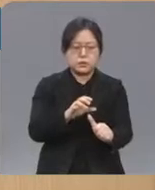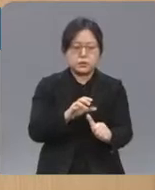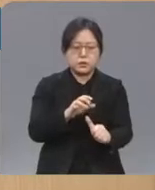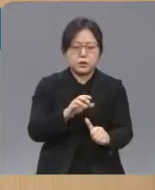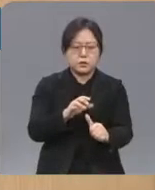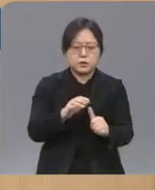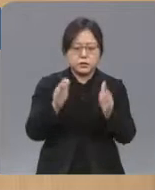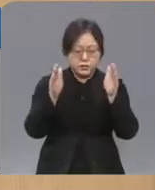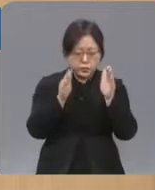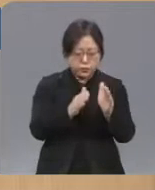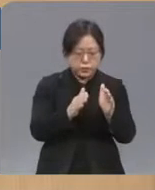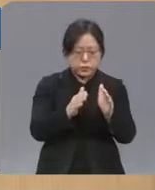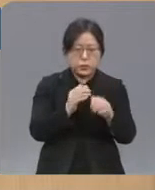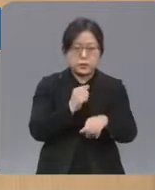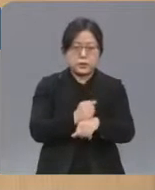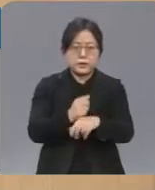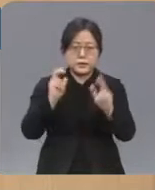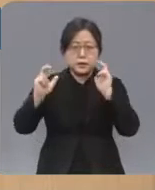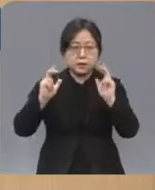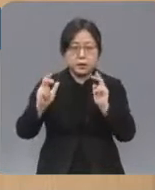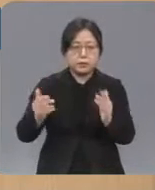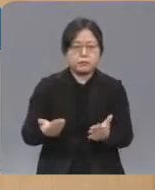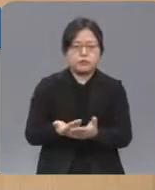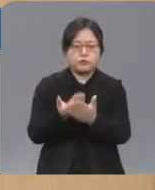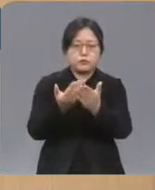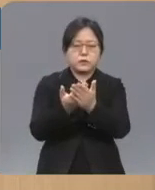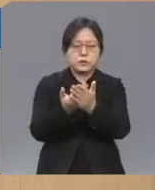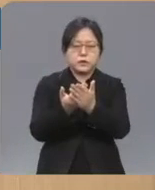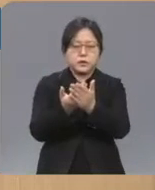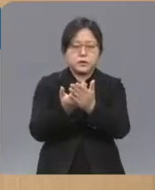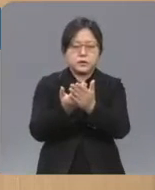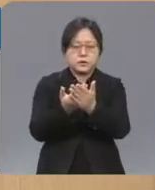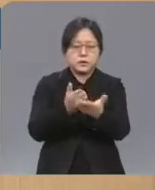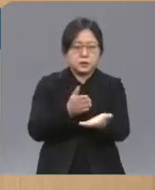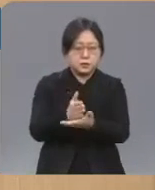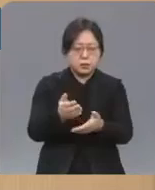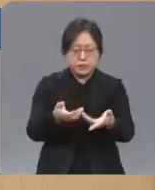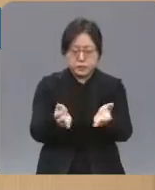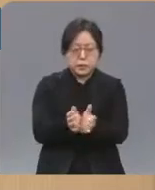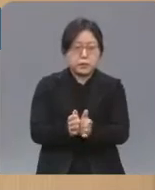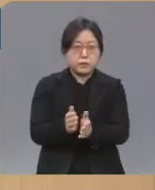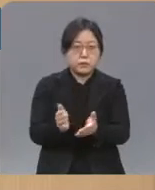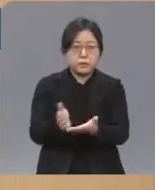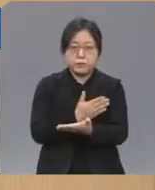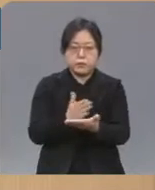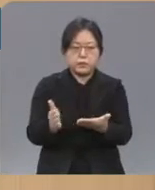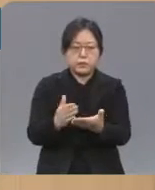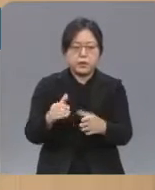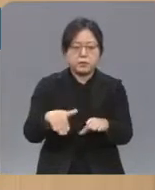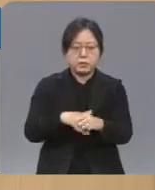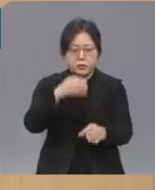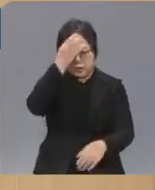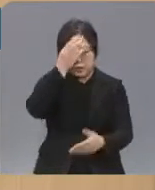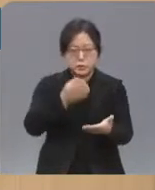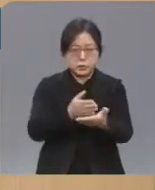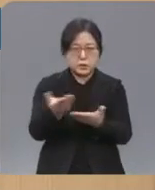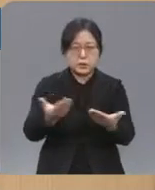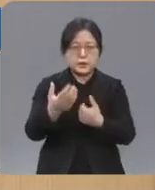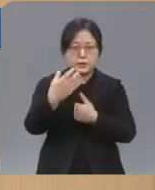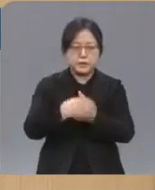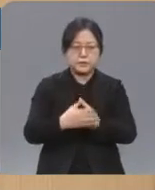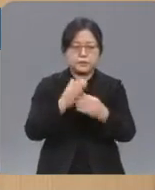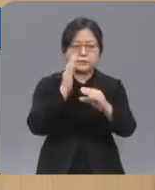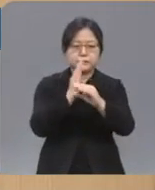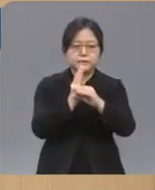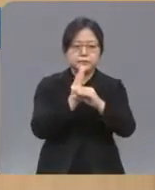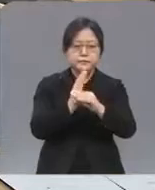협소한 시각에 머물러 있어 산업으로 육성 발전시킬 전담부서 하나 없이 문화예술과에서 그 업무를 담당하고